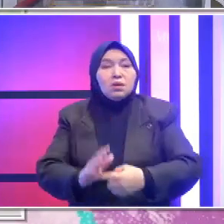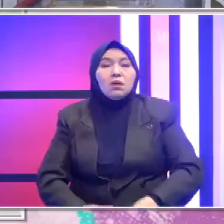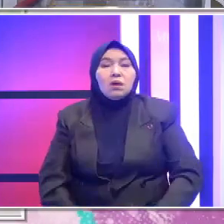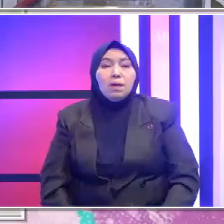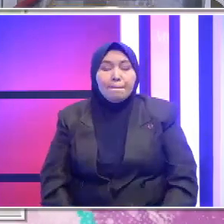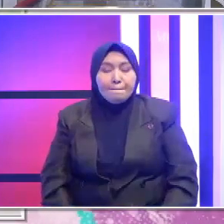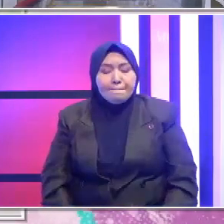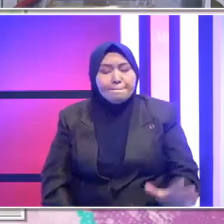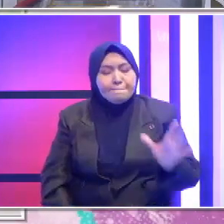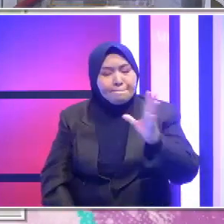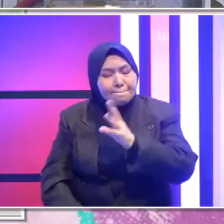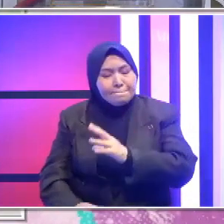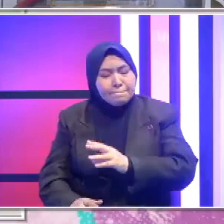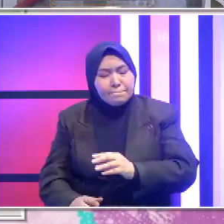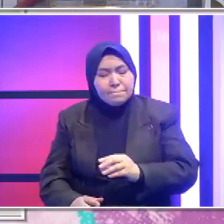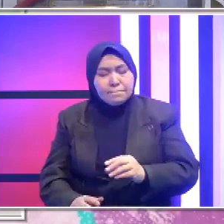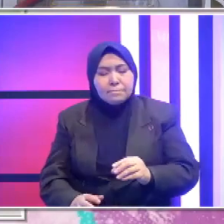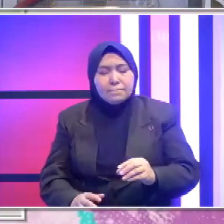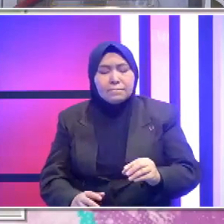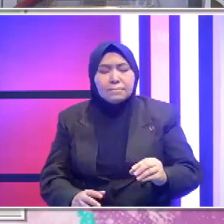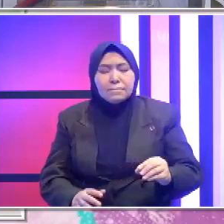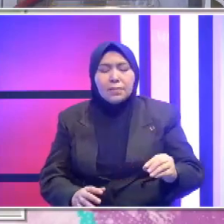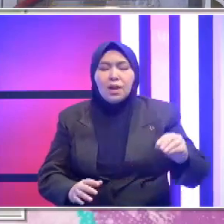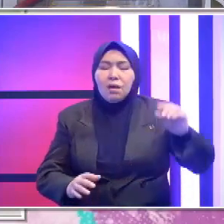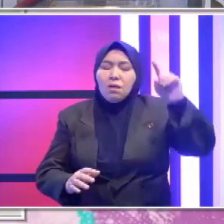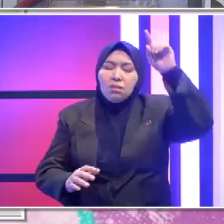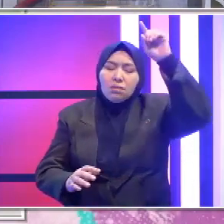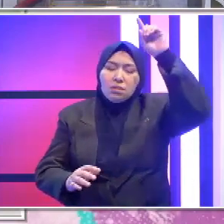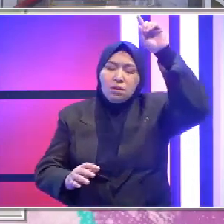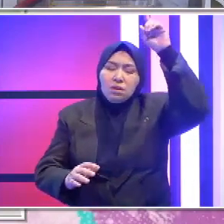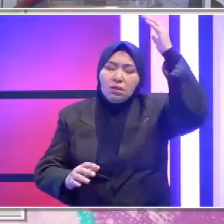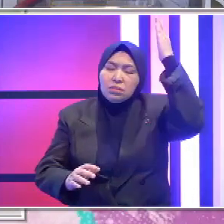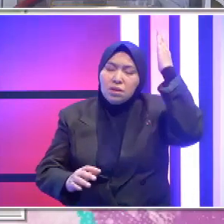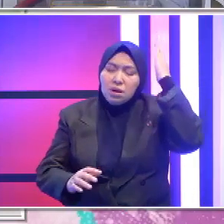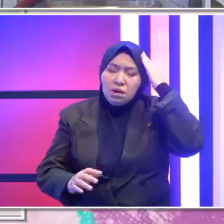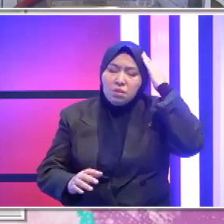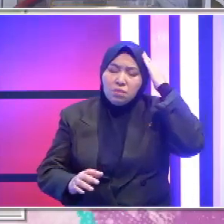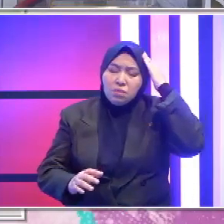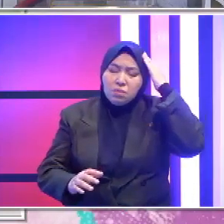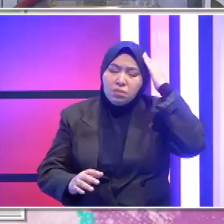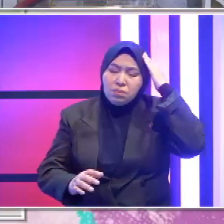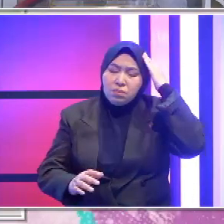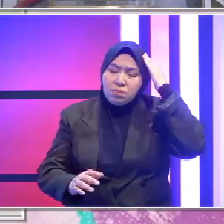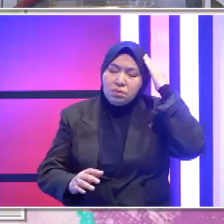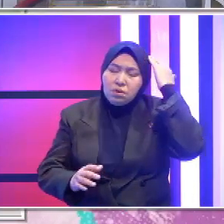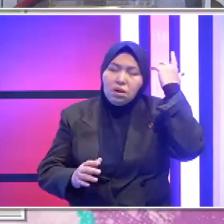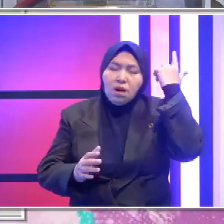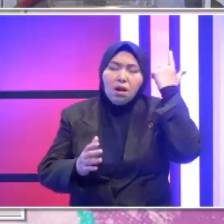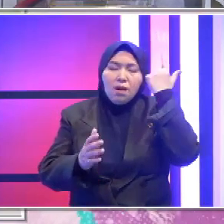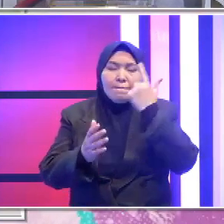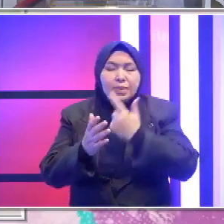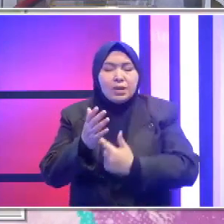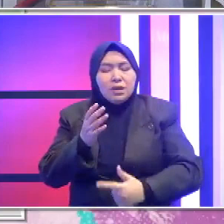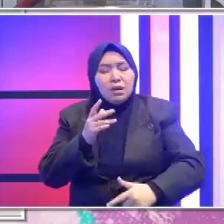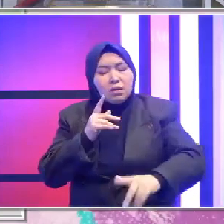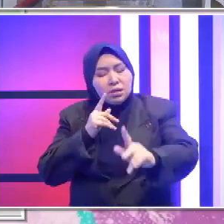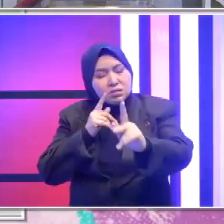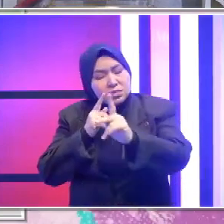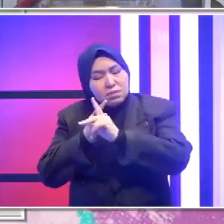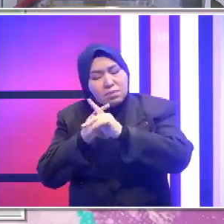Hai wow moga Ya Allah mumer Tuki